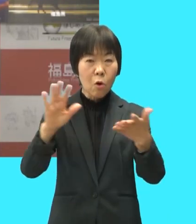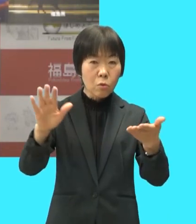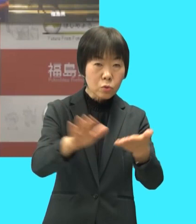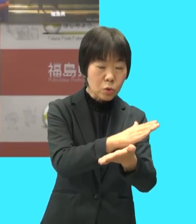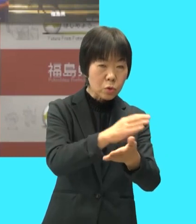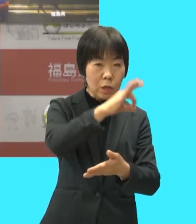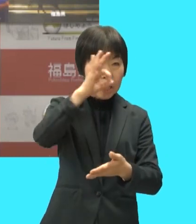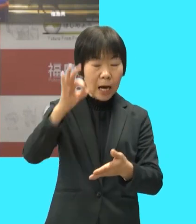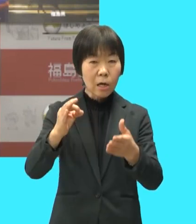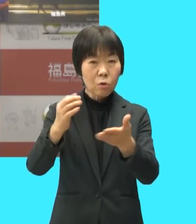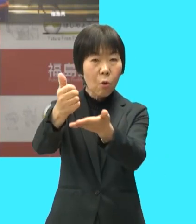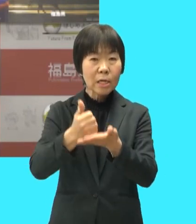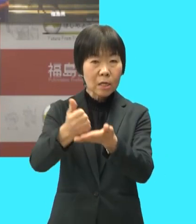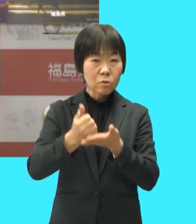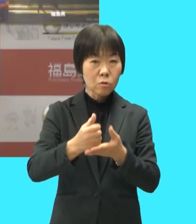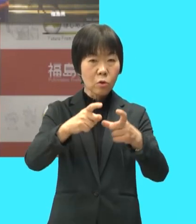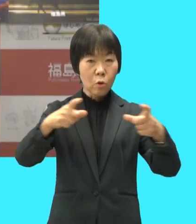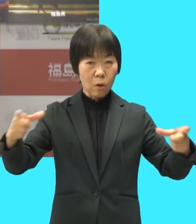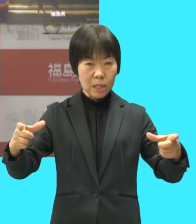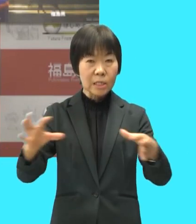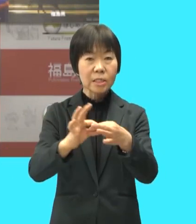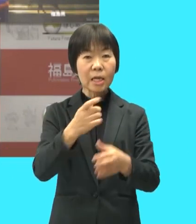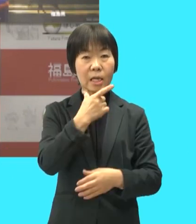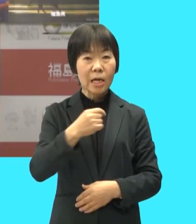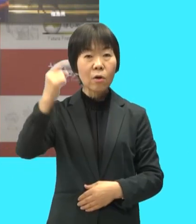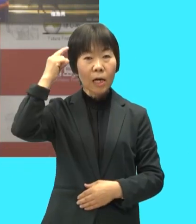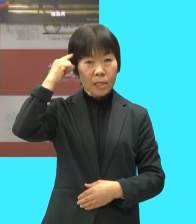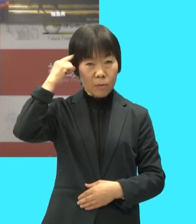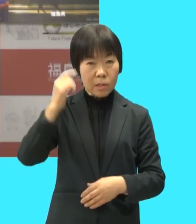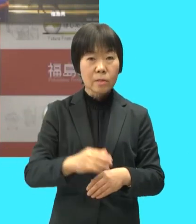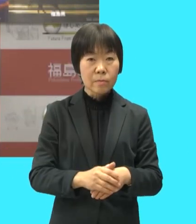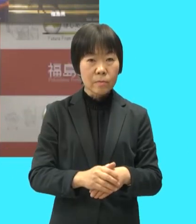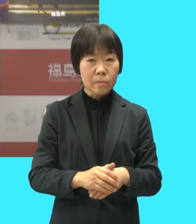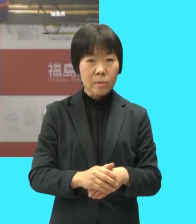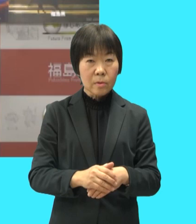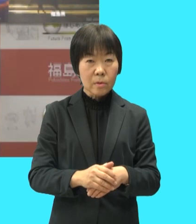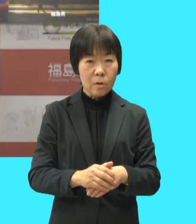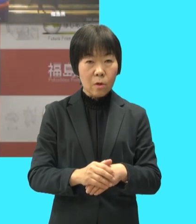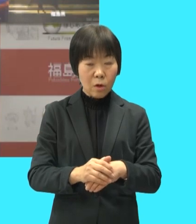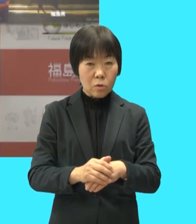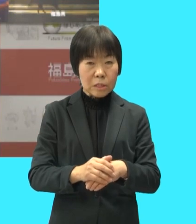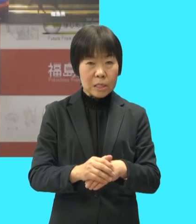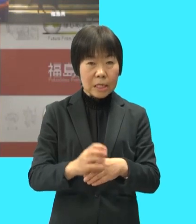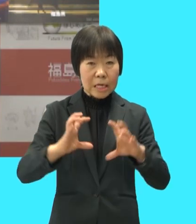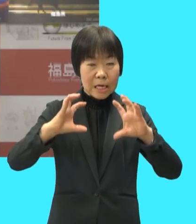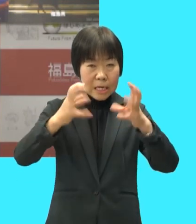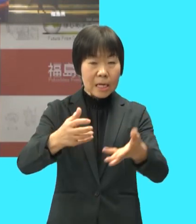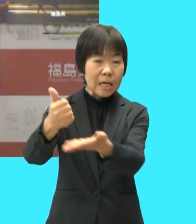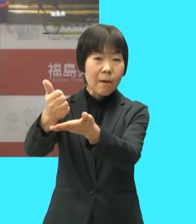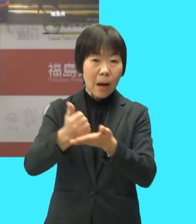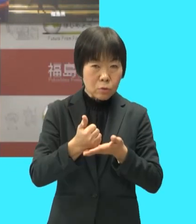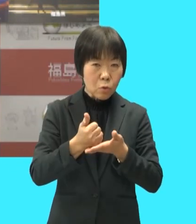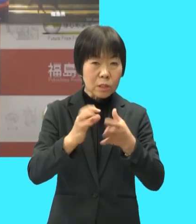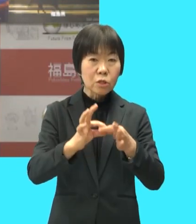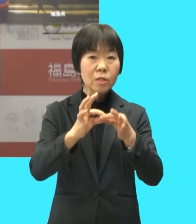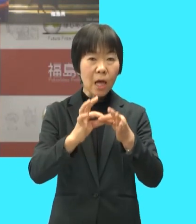観光客の増加につなげていきたいと考えております。また特にインバウンド観光客の関係であり